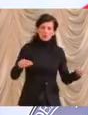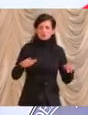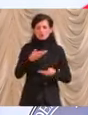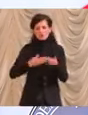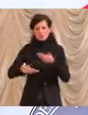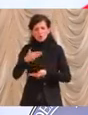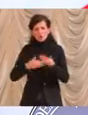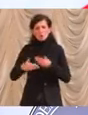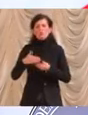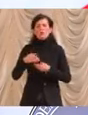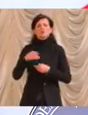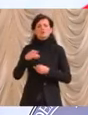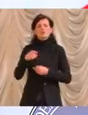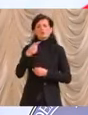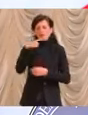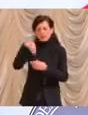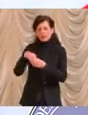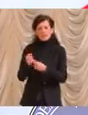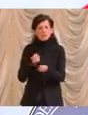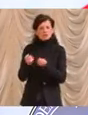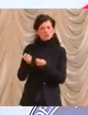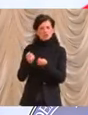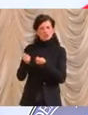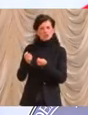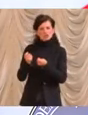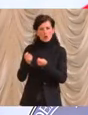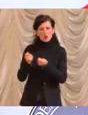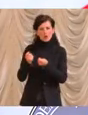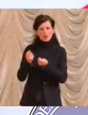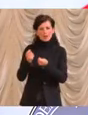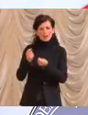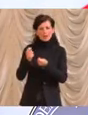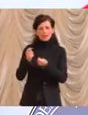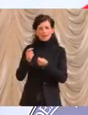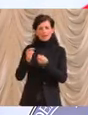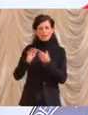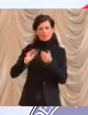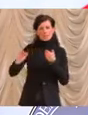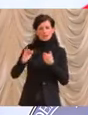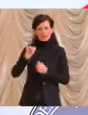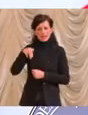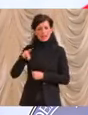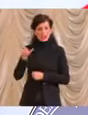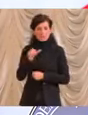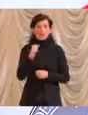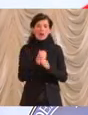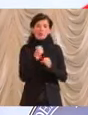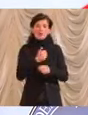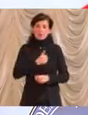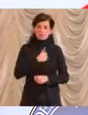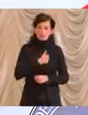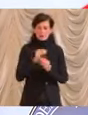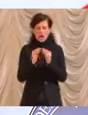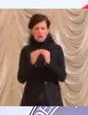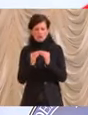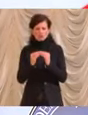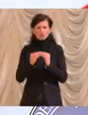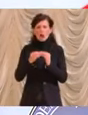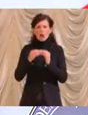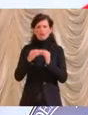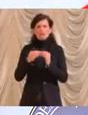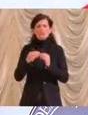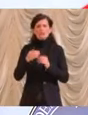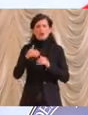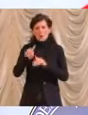coordinati continuativi iscritti alla gestione separata dell'INPS, lavoratori autonomi, artigiani, commercianti, coltivatori diretti,